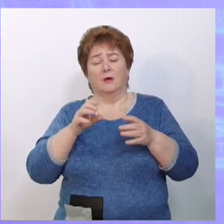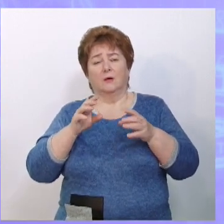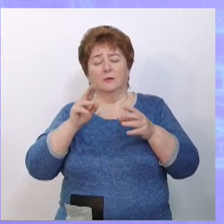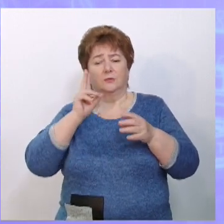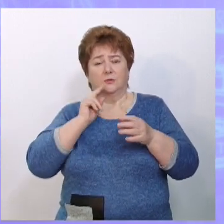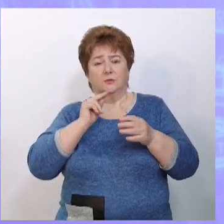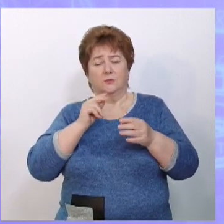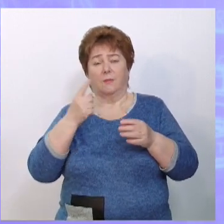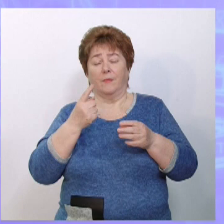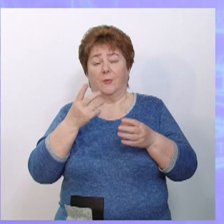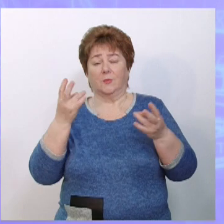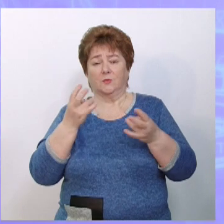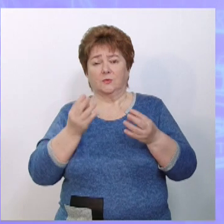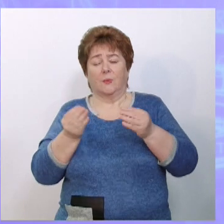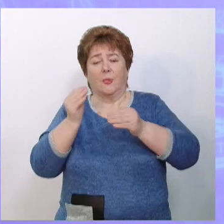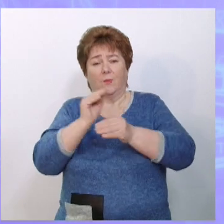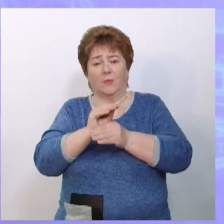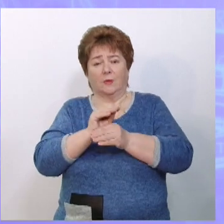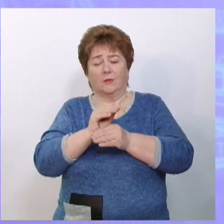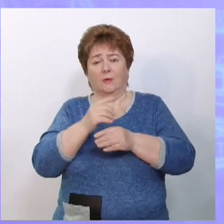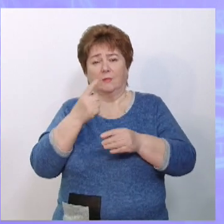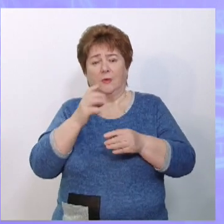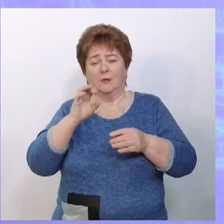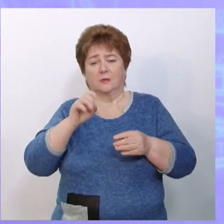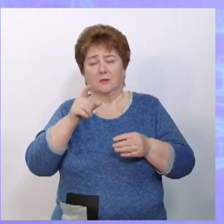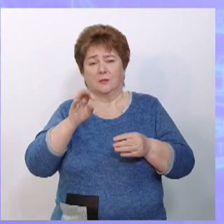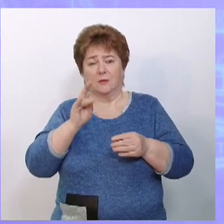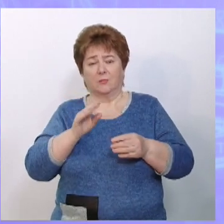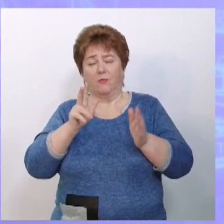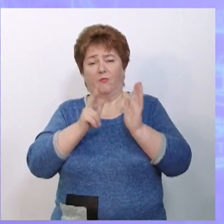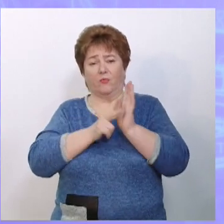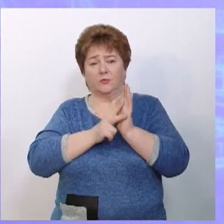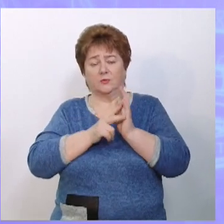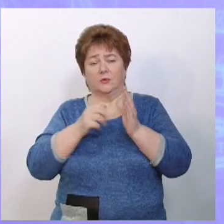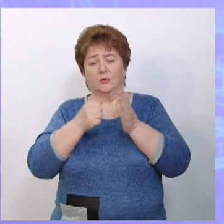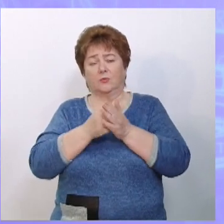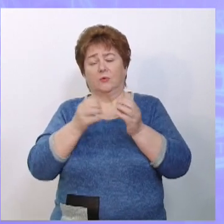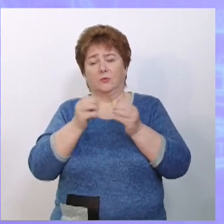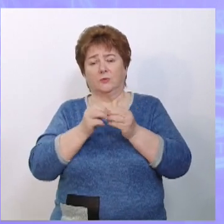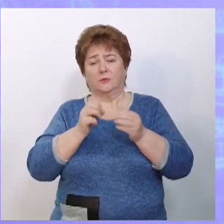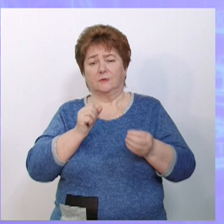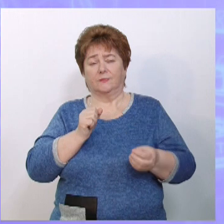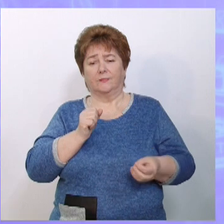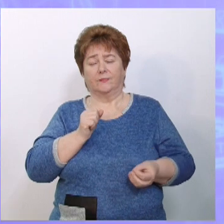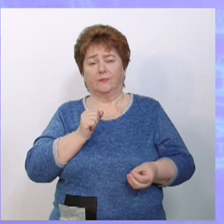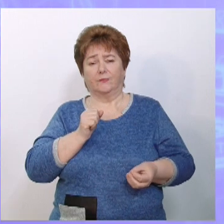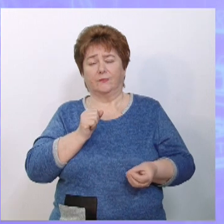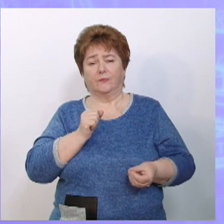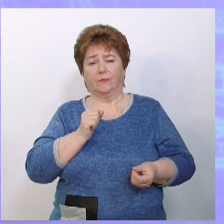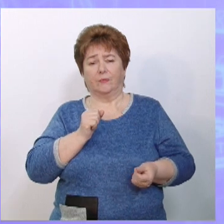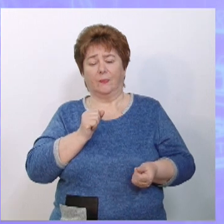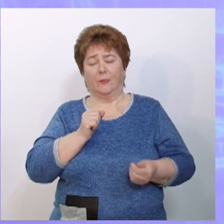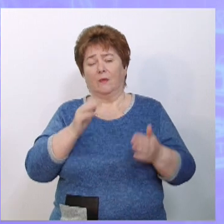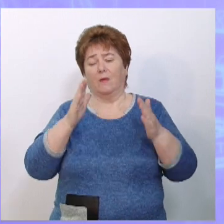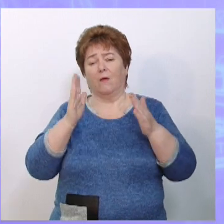Первое из них должно дополнять первое слагаемое 8 до десятка.